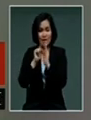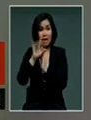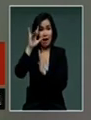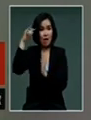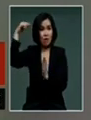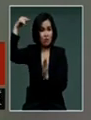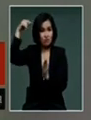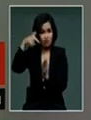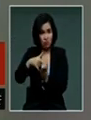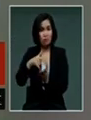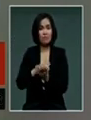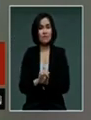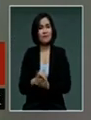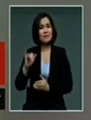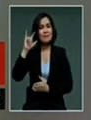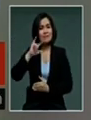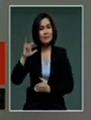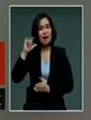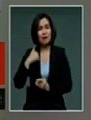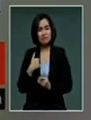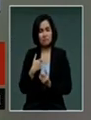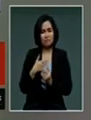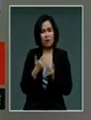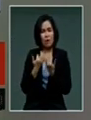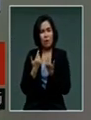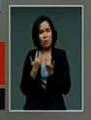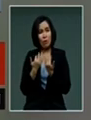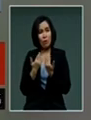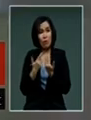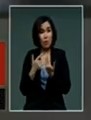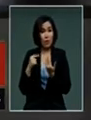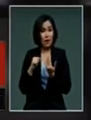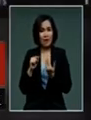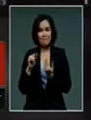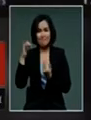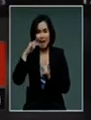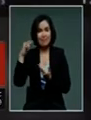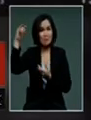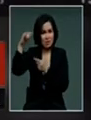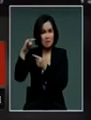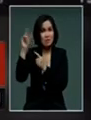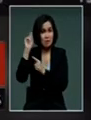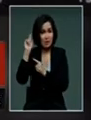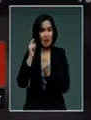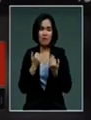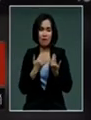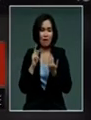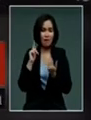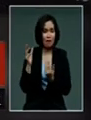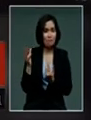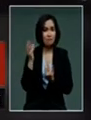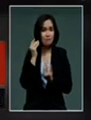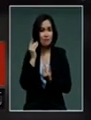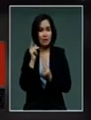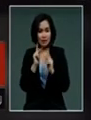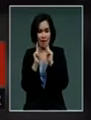านั้นขณะที่บรรดาญาติๆต่างเฝ้ารอข่าวอยู่ที่สนามบินออสแถบเทือกเขาอูราลซึ่งคณะกรรมการตรวจสอบของรั